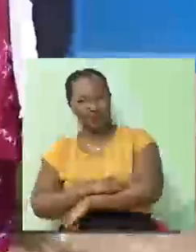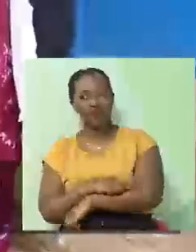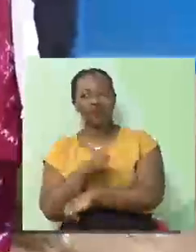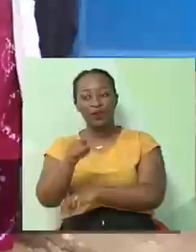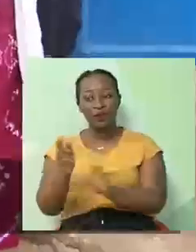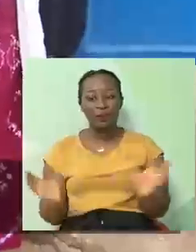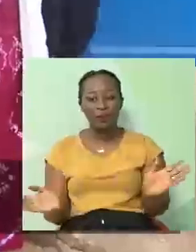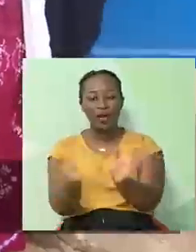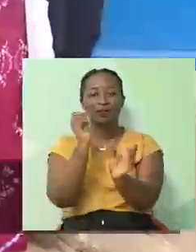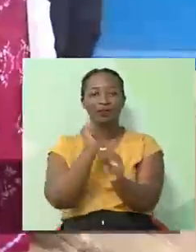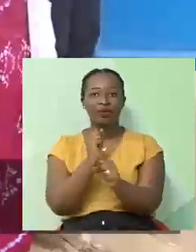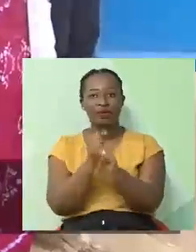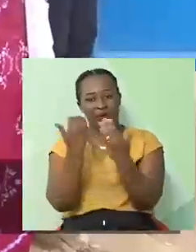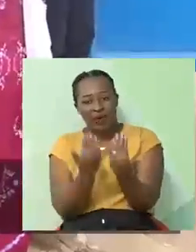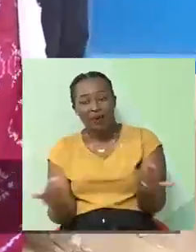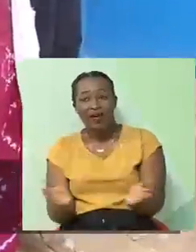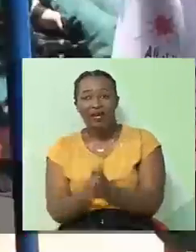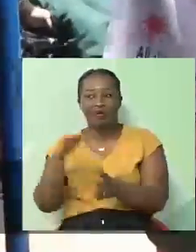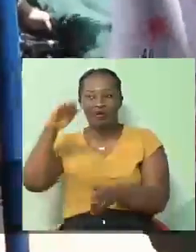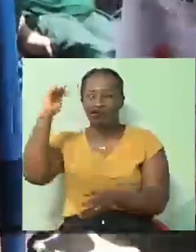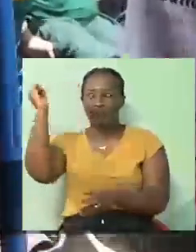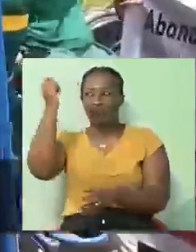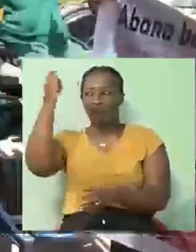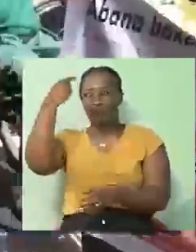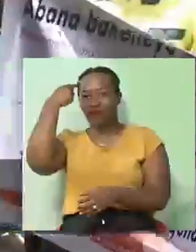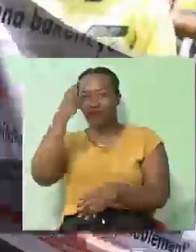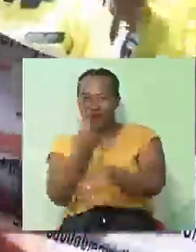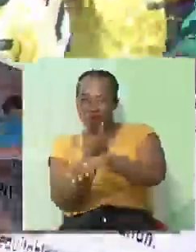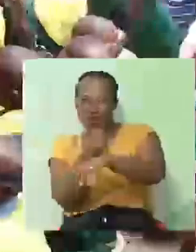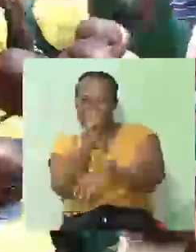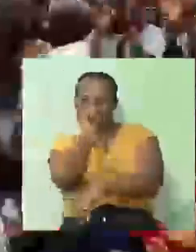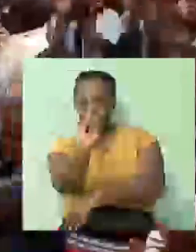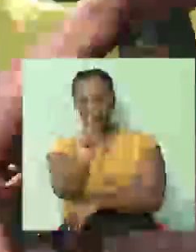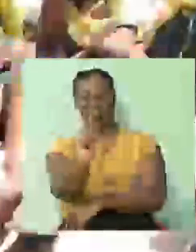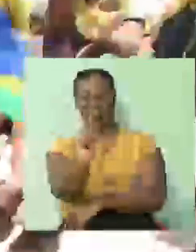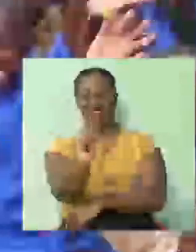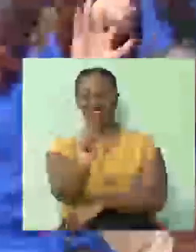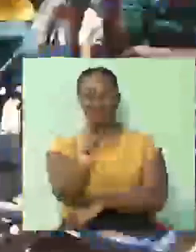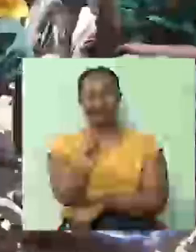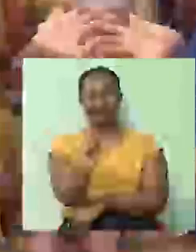ishuri ubu bukangurambaga bukorwa abana n'abantu bakuru bavuza inzogera mu gihe cy'umunota